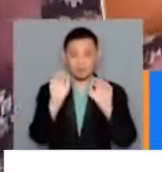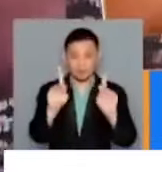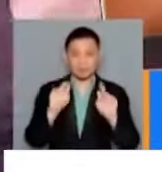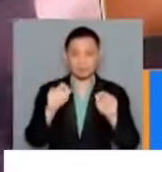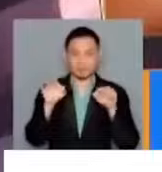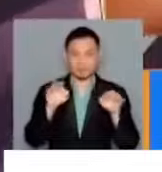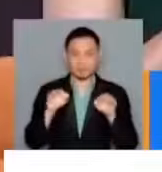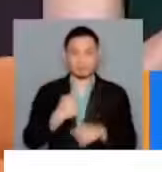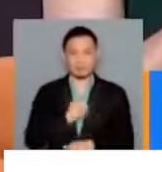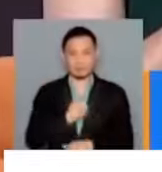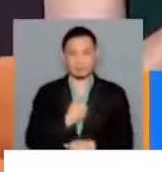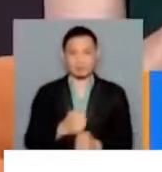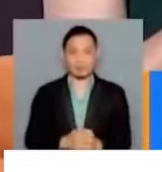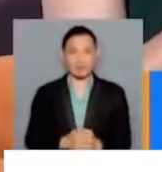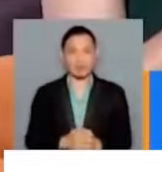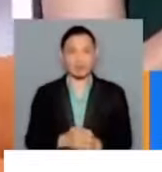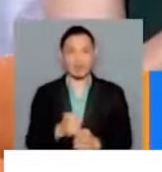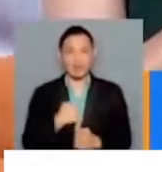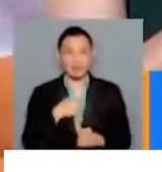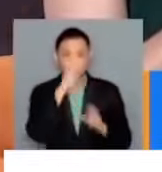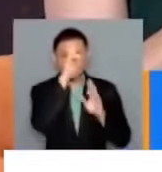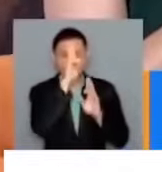I respect Shaira a lot.